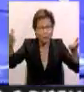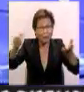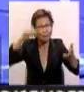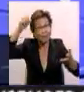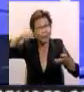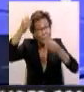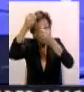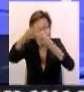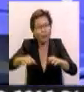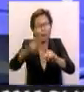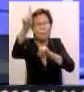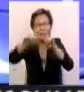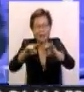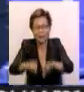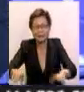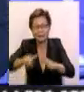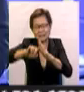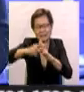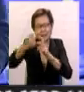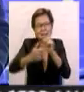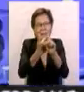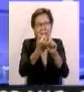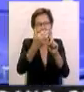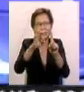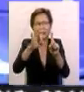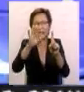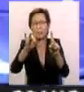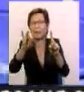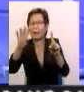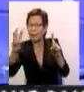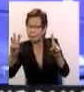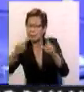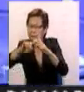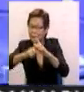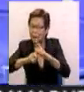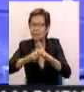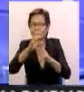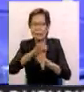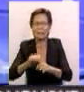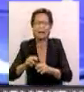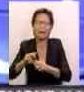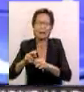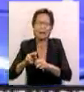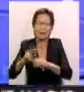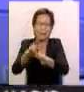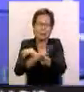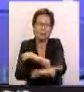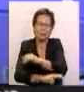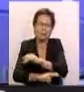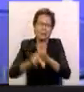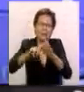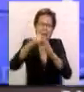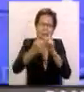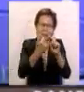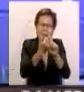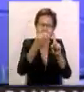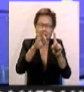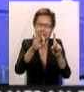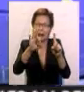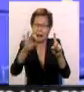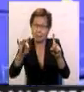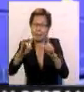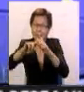saudara, Bintang Kecil diperkenalkan sejak tahun 1986, tapi di peringkat negeri sejak bermula tahun